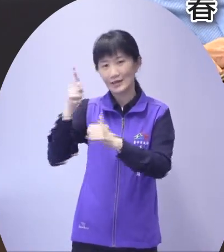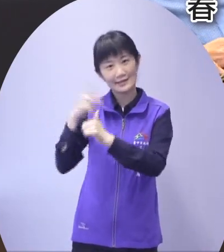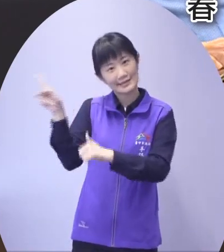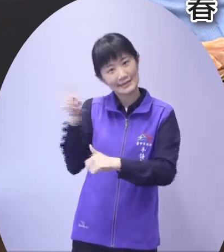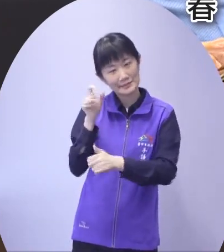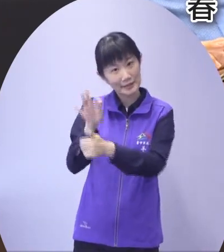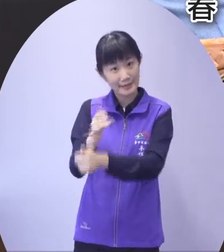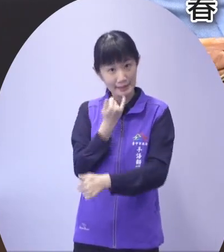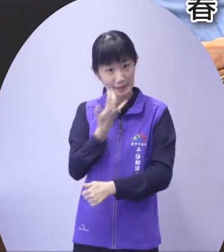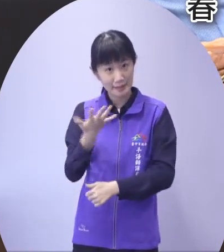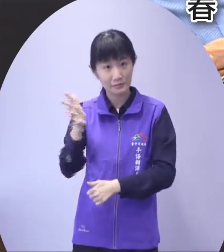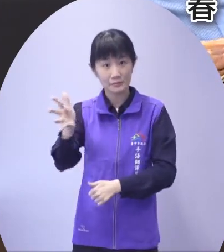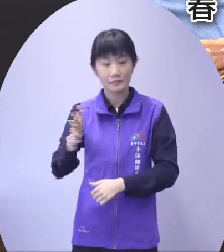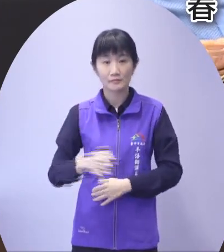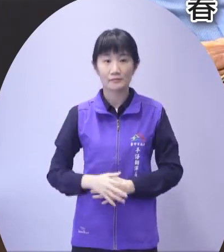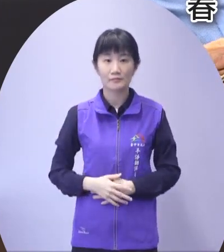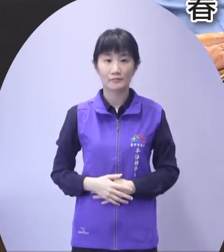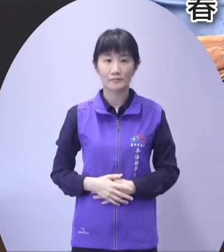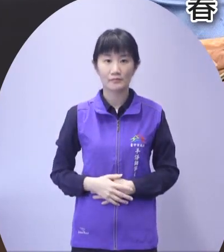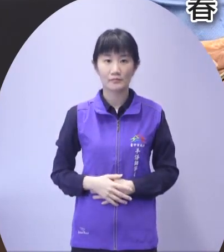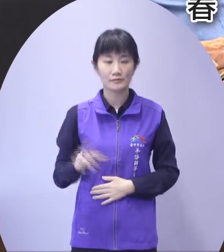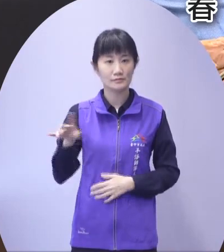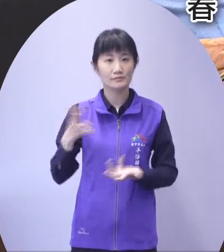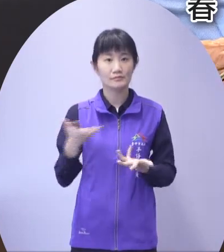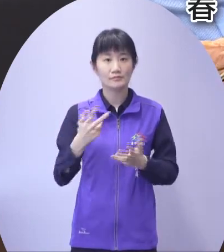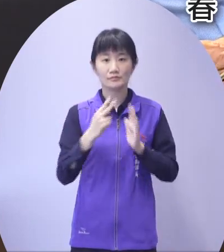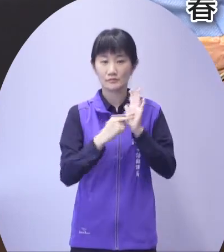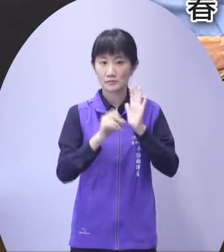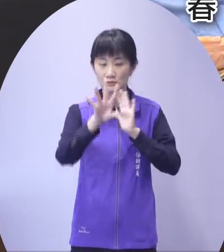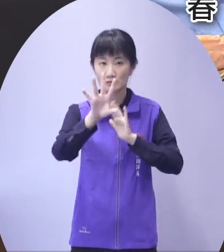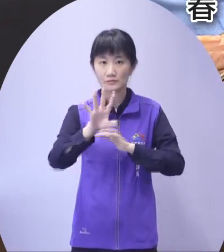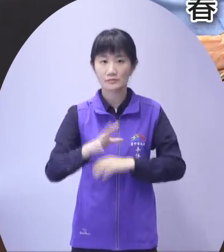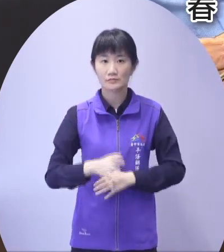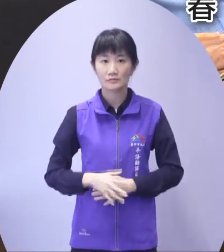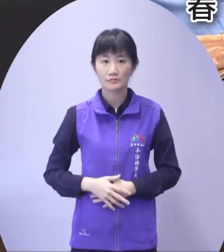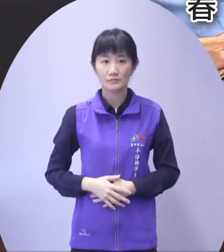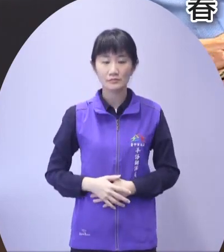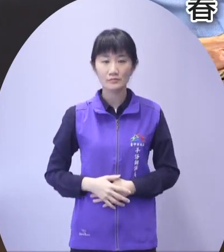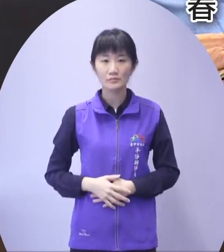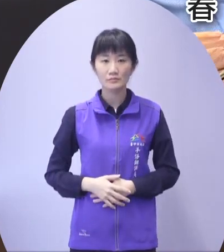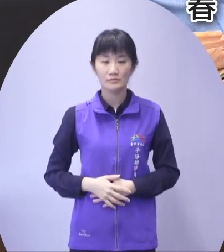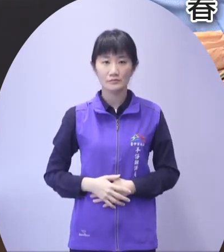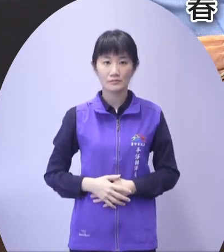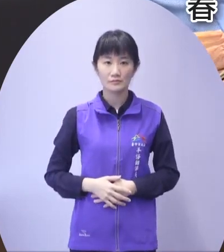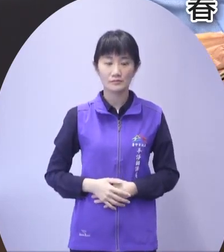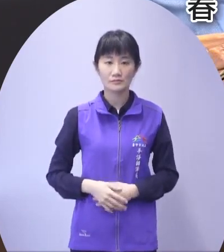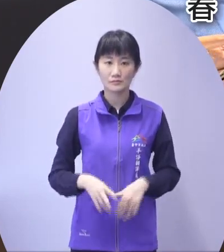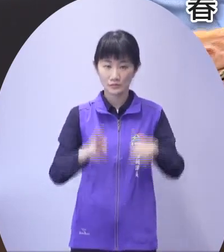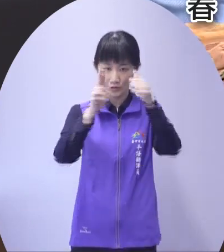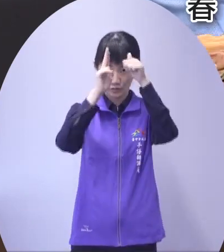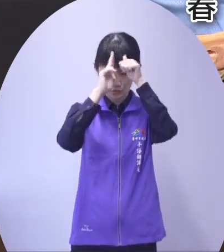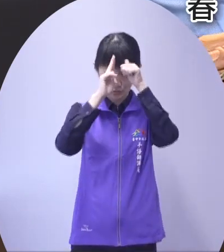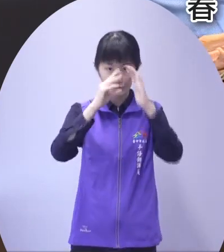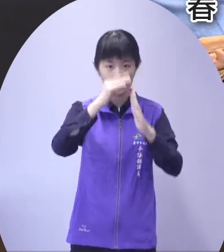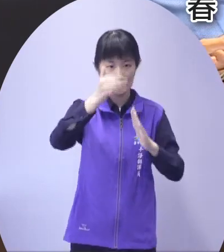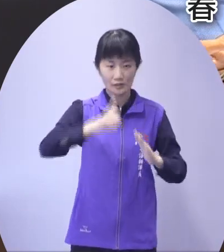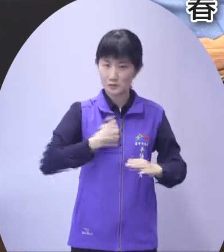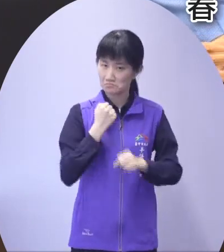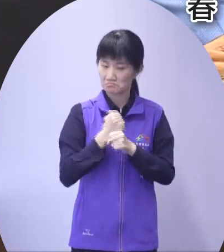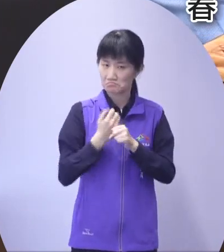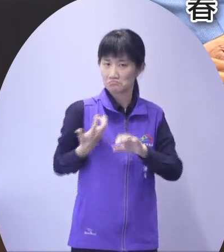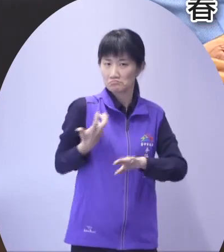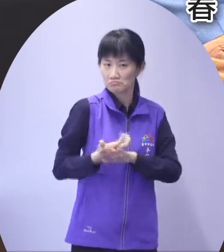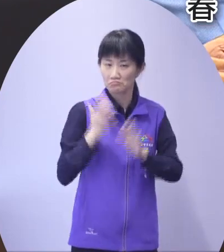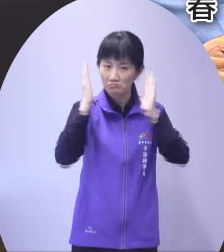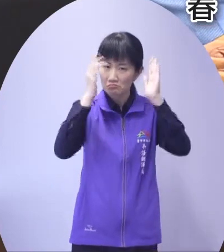付。那这个利用这个案子，我也特别谢谢我们的这个许桂芳许区长，他也非常认真哈，在争